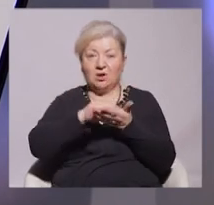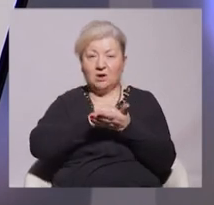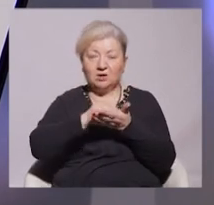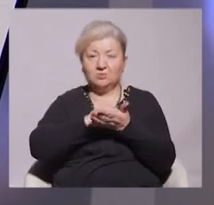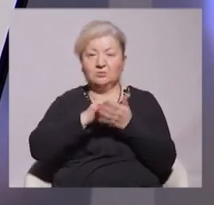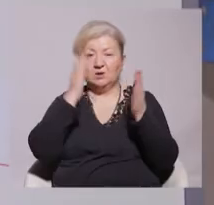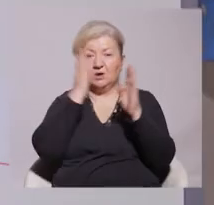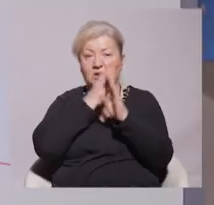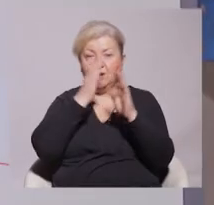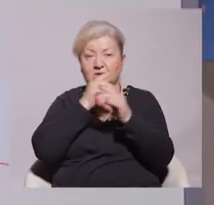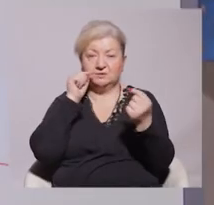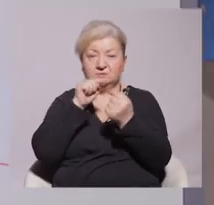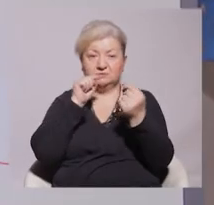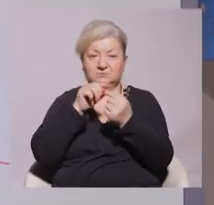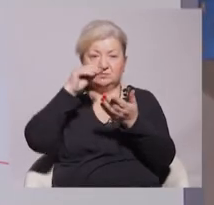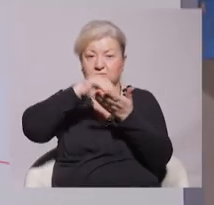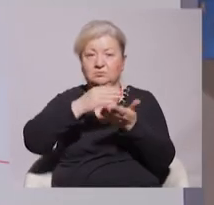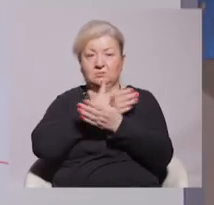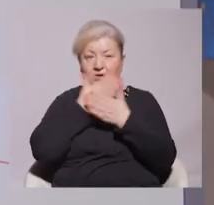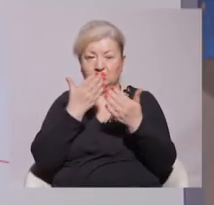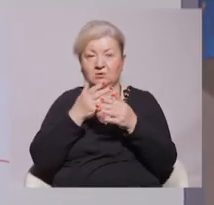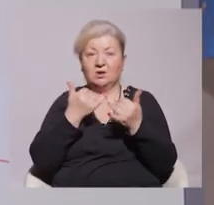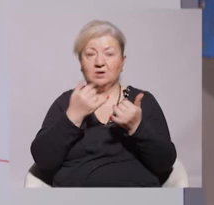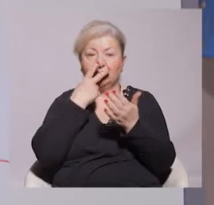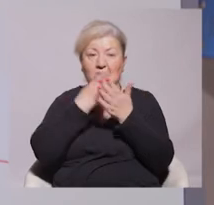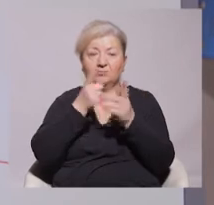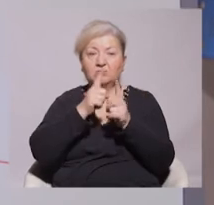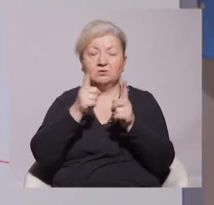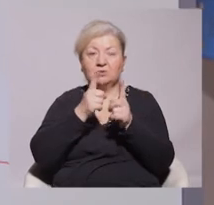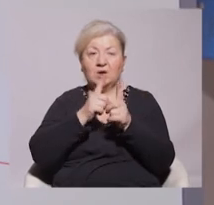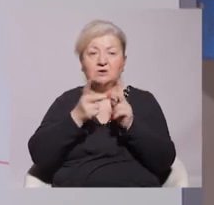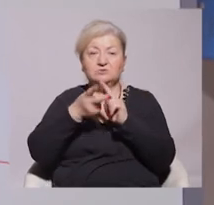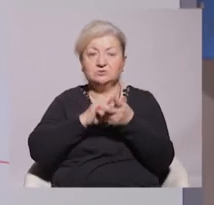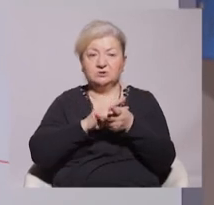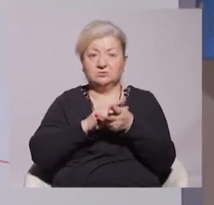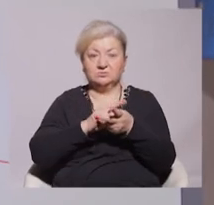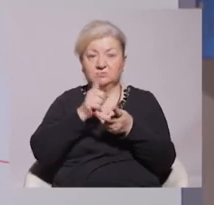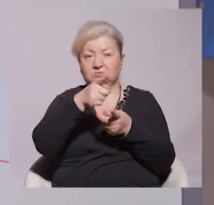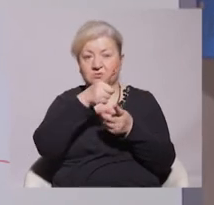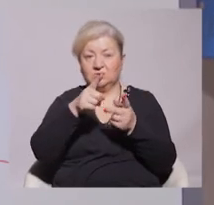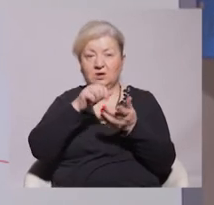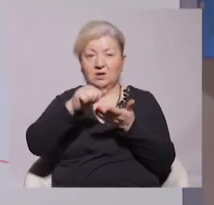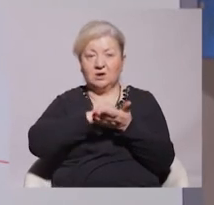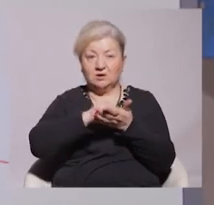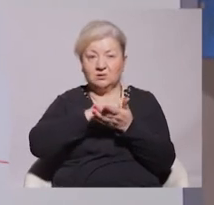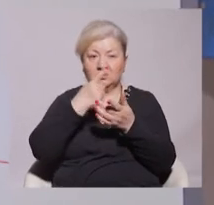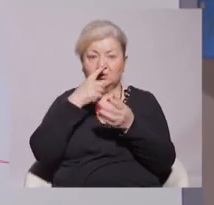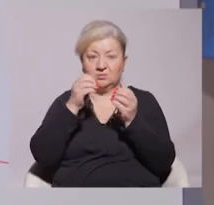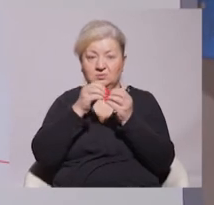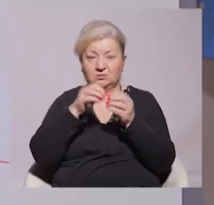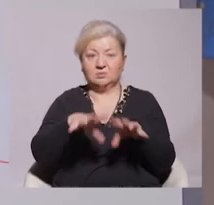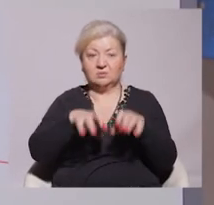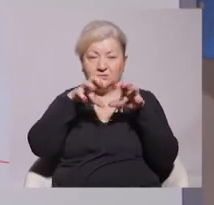დავფიქრდეთ, რა შეიცვალა. ანუ საწყისი ენერგია იგივე დარჩა. პოტენციური ენერგია საბოლოო იგივე